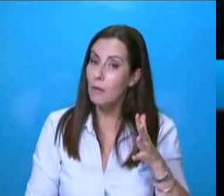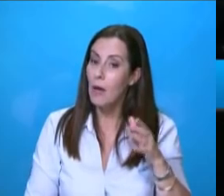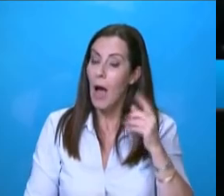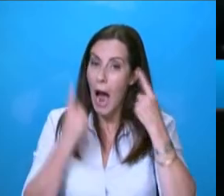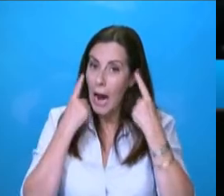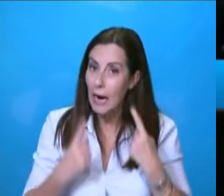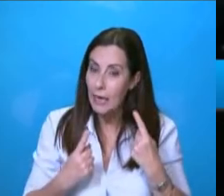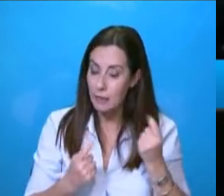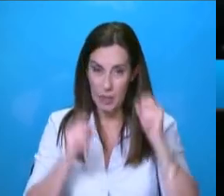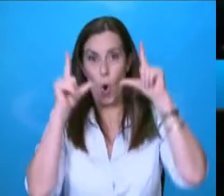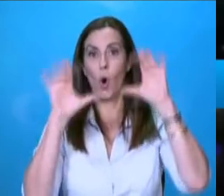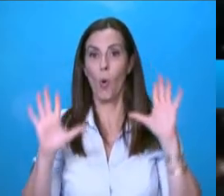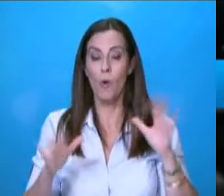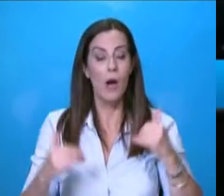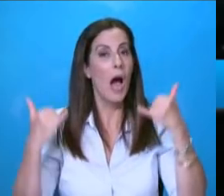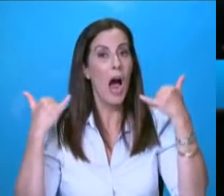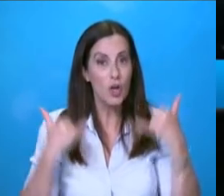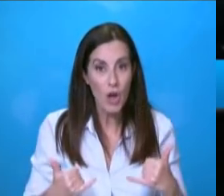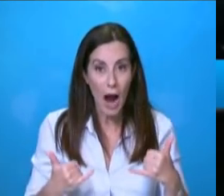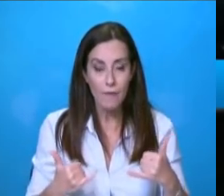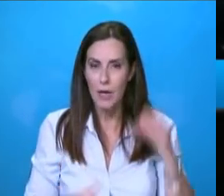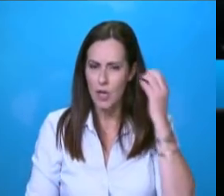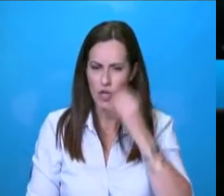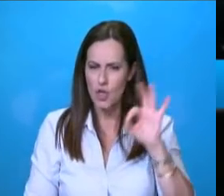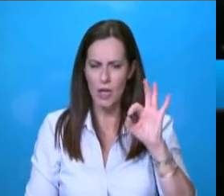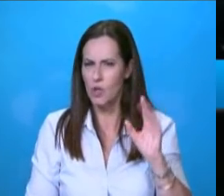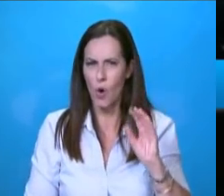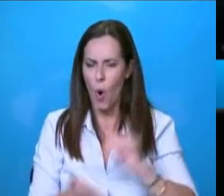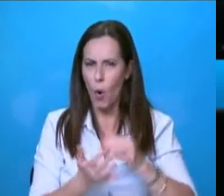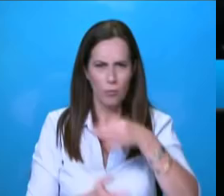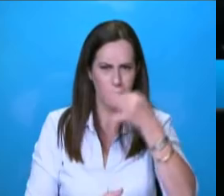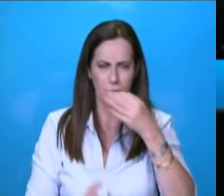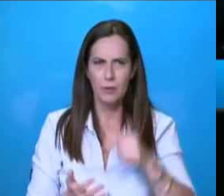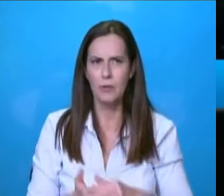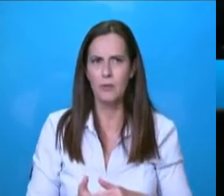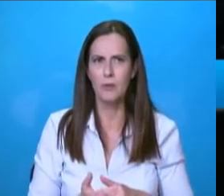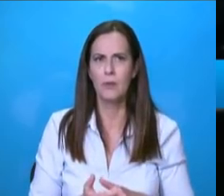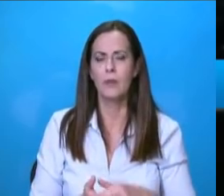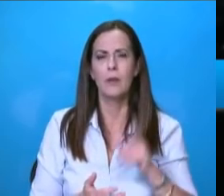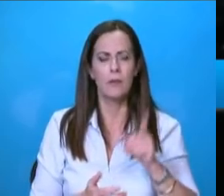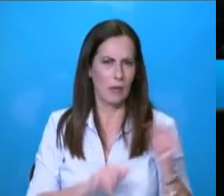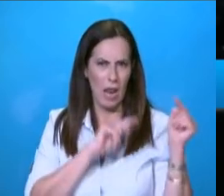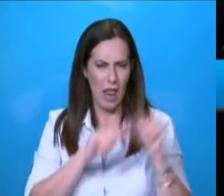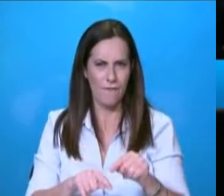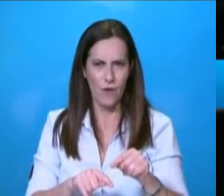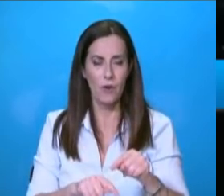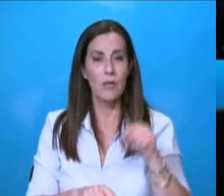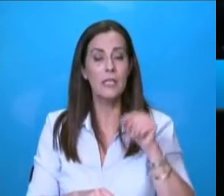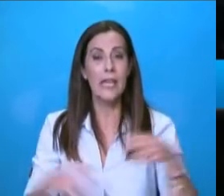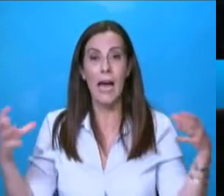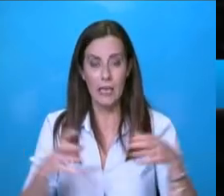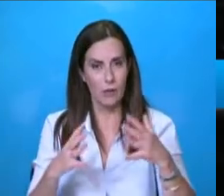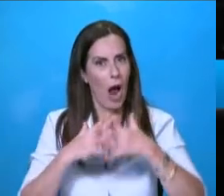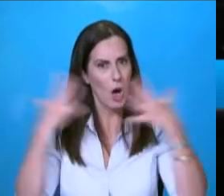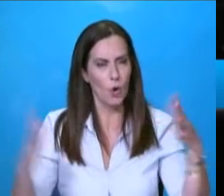החרדי להתעורר. נכון לעכשיו, אריה דרעי לא מדבר פה, נשיא מועצת חכמי התורה של ש"ס צפוי להופיע לכאן. מדובר בכנס המרכזי